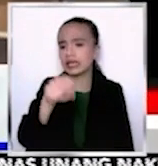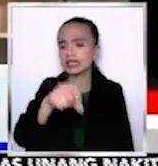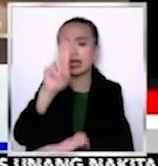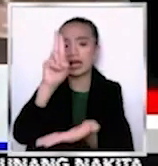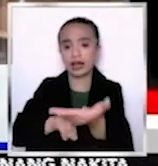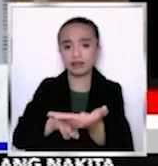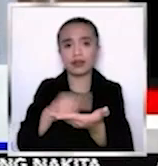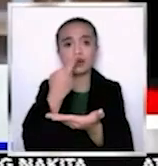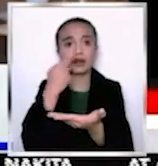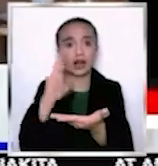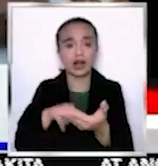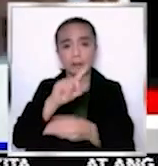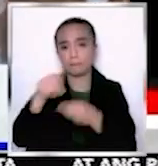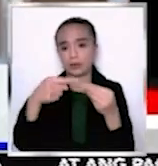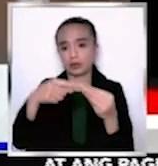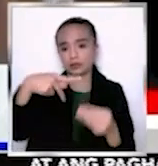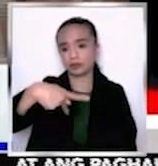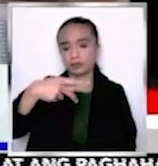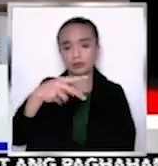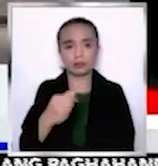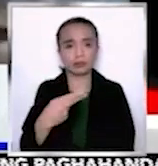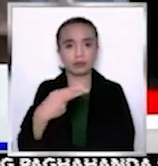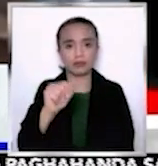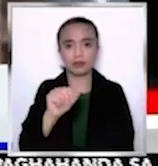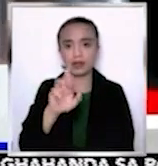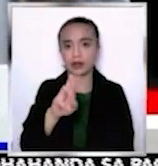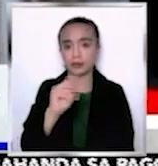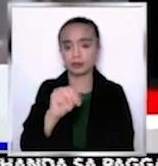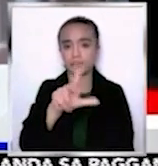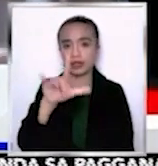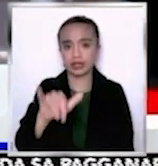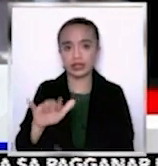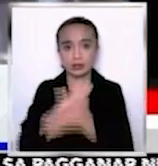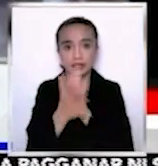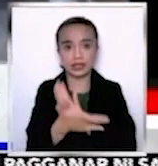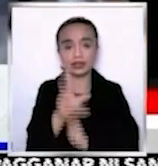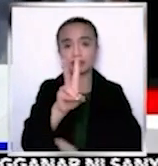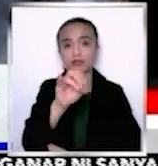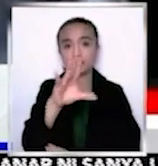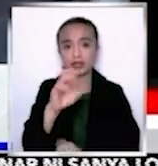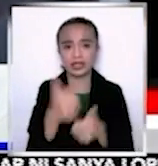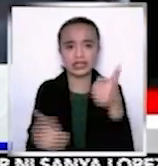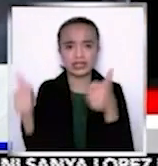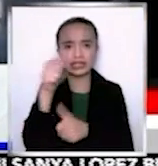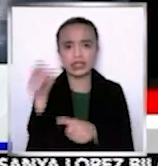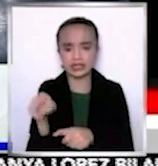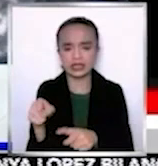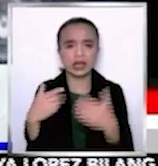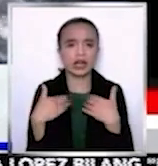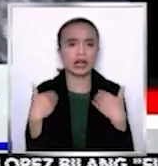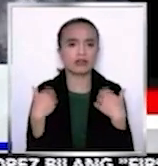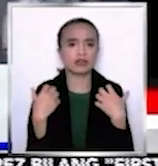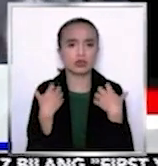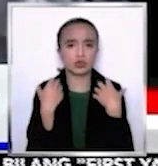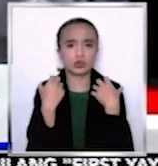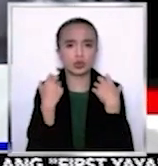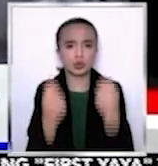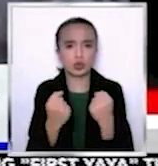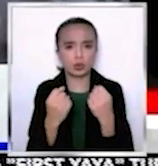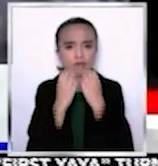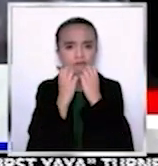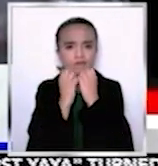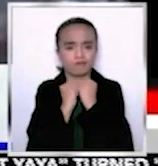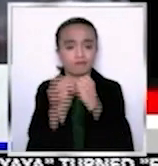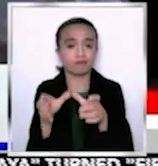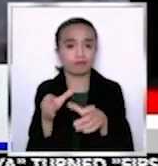formally deal ng Senate Blue Ribbon Committee bilang Vice Chairman nito, inihayag niyang may strong reservation siya sa komentong nagkaroon ng